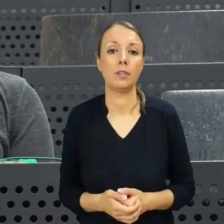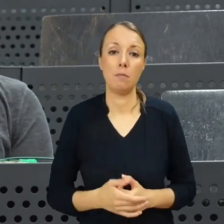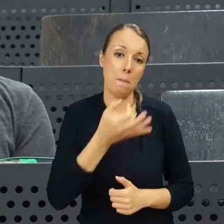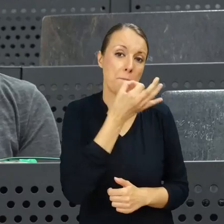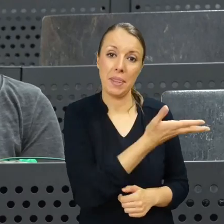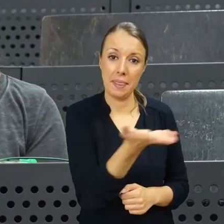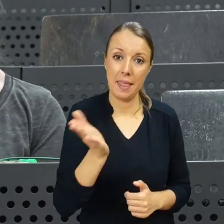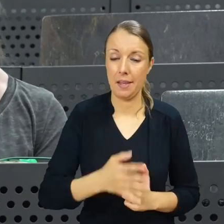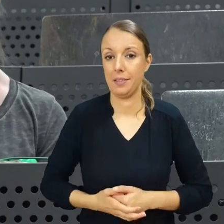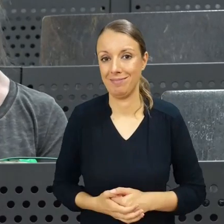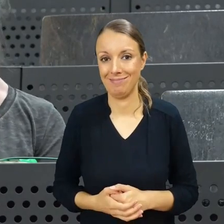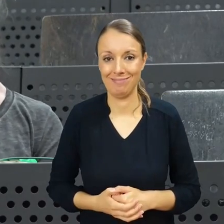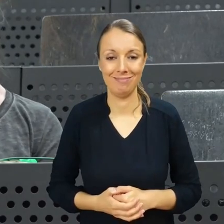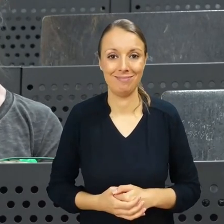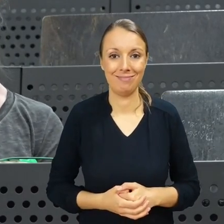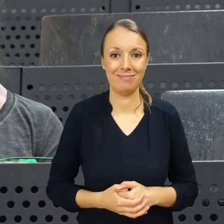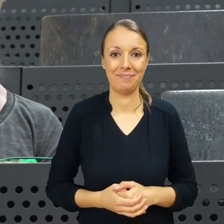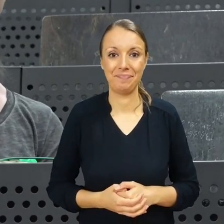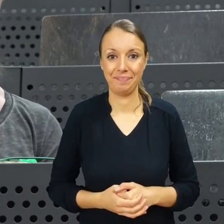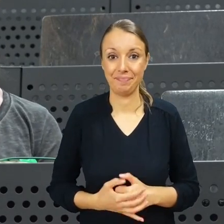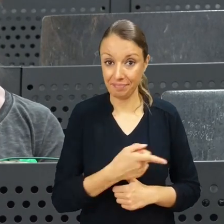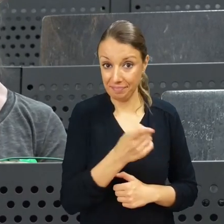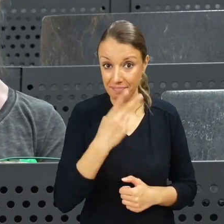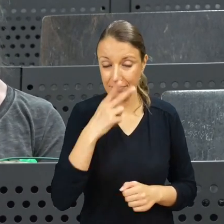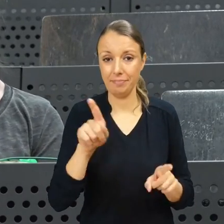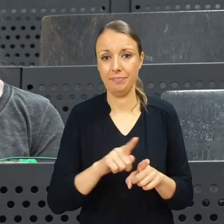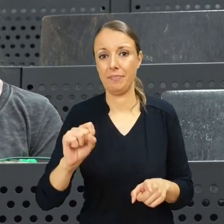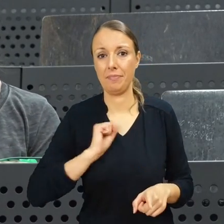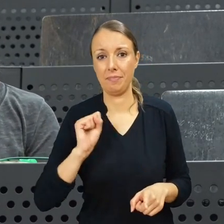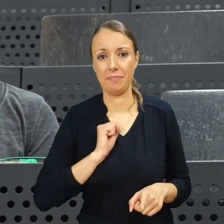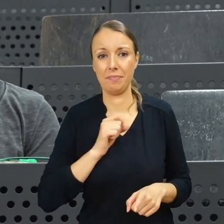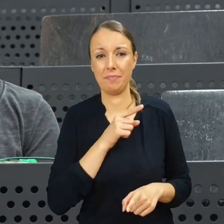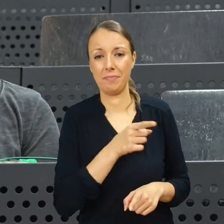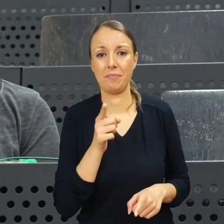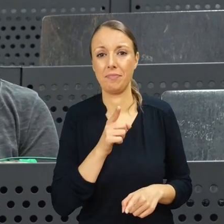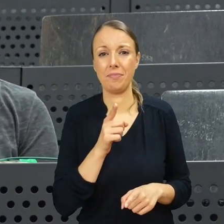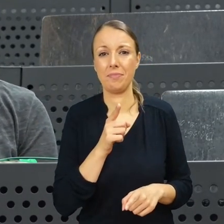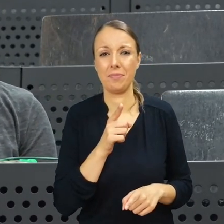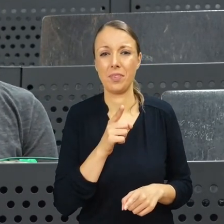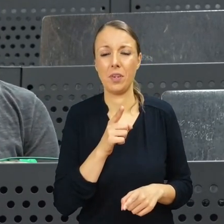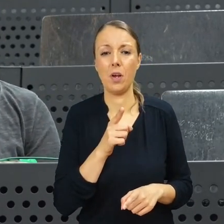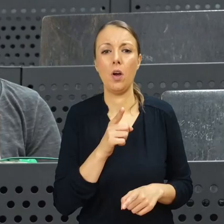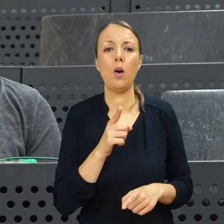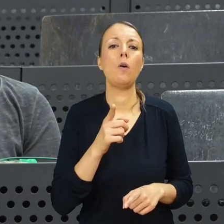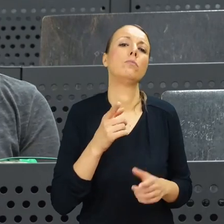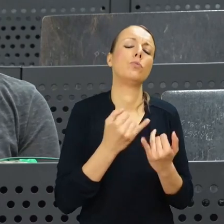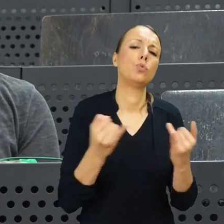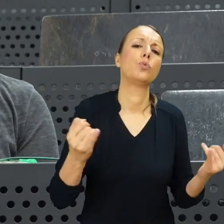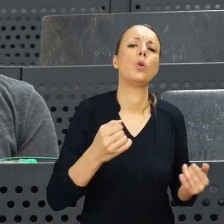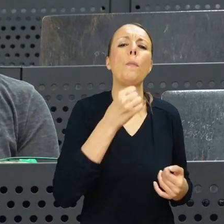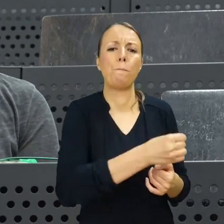żeby... I oczywiście tutaj też fajnie jeszcze gracze do tego, czyli posłowie, posłanki,